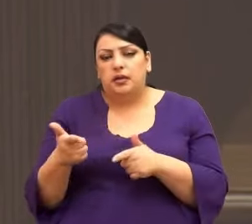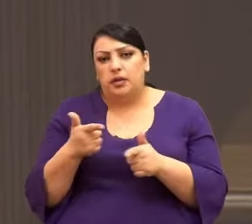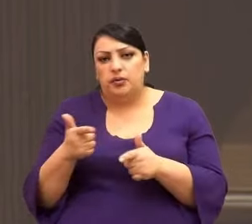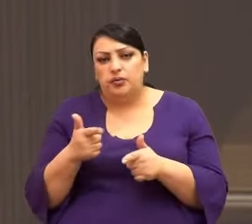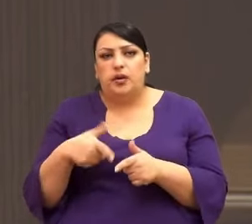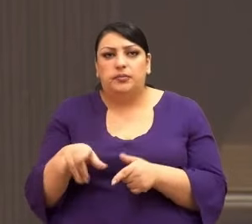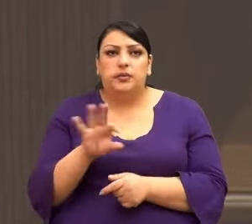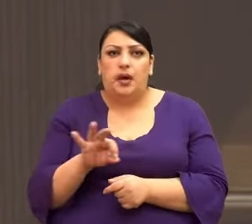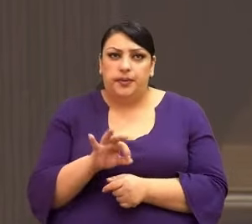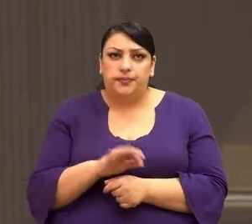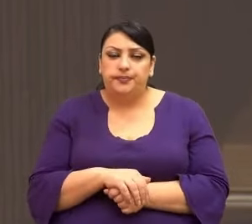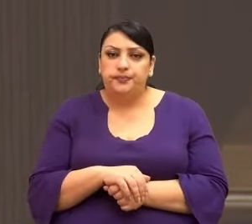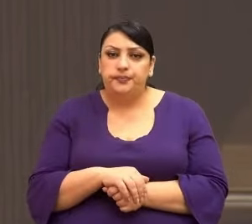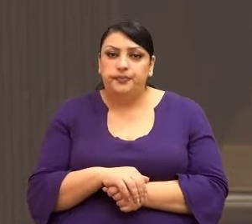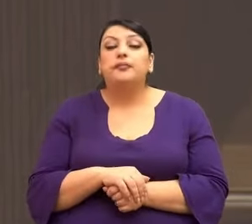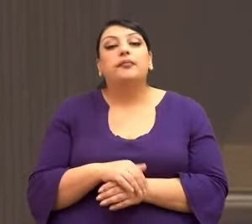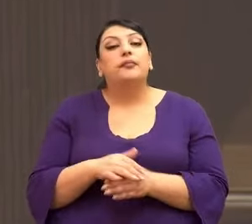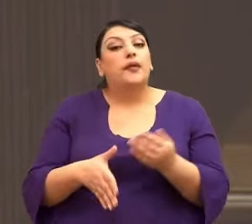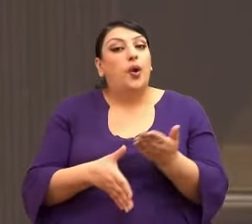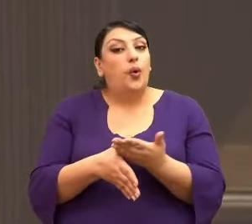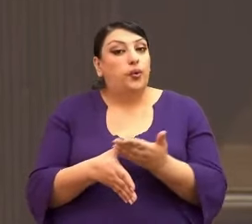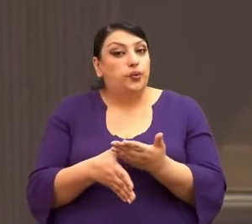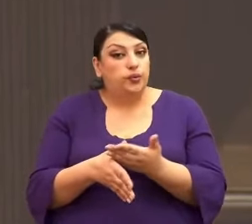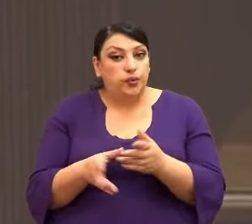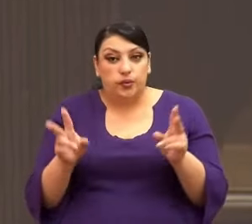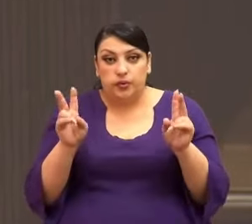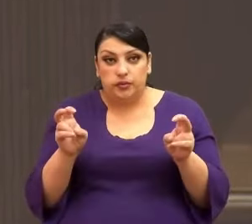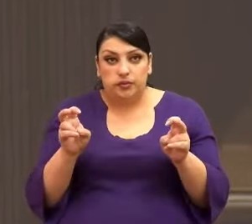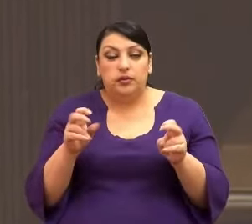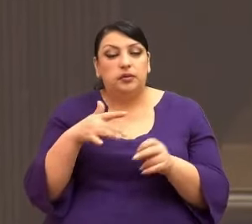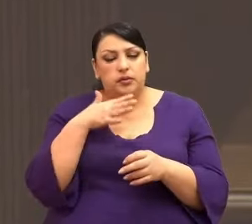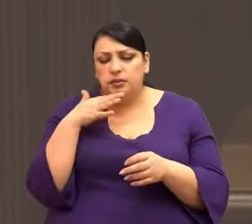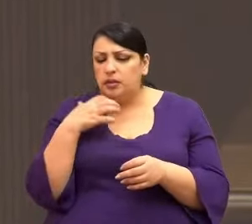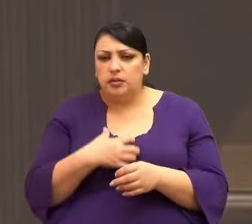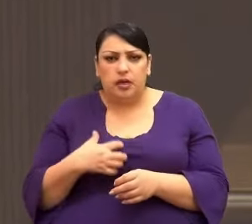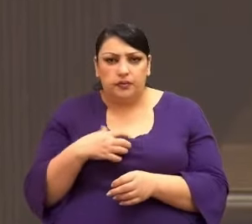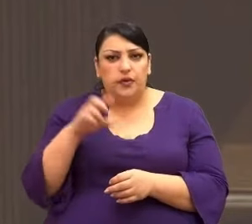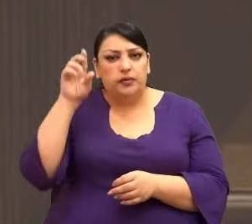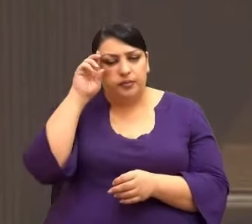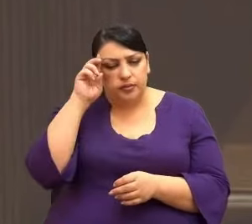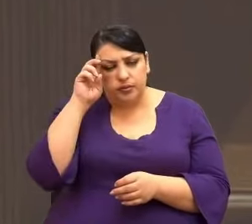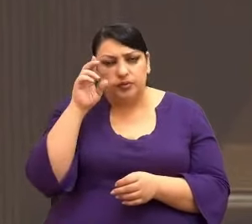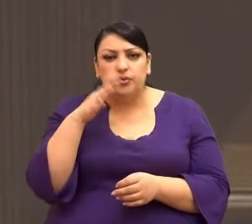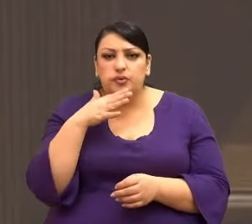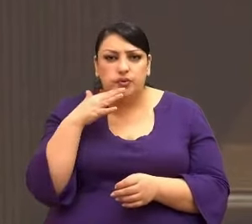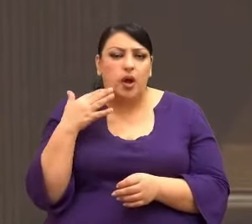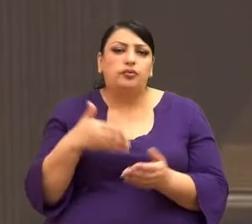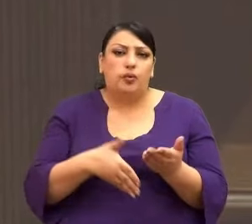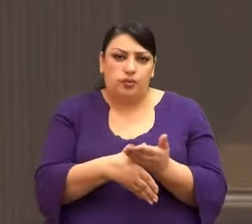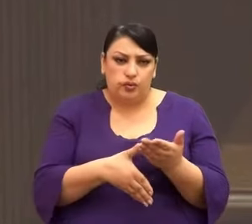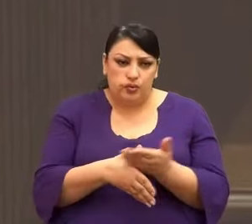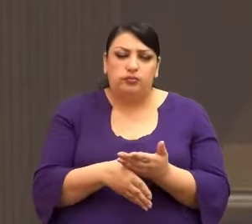մասին։ Բարեգործության մասին խոսեցիք, բարեգործությունը կարևոր ինստիտուտ է և կառավարությունը խրախուսում է